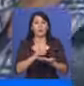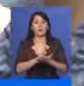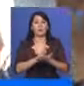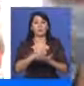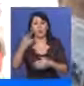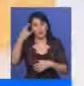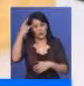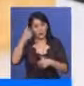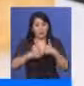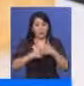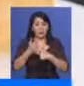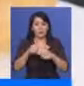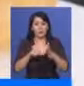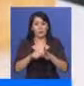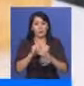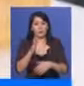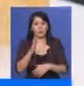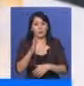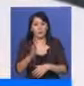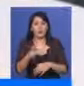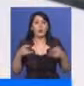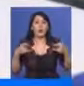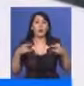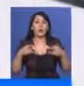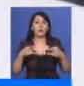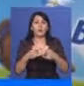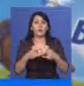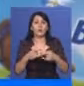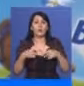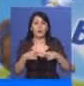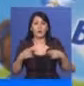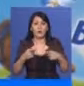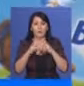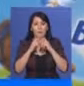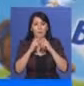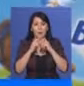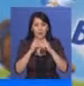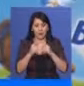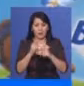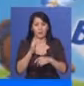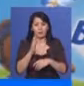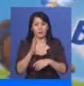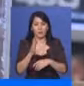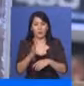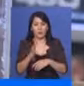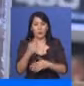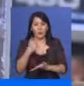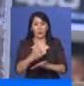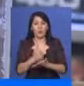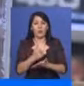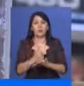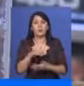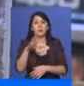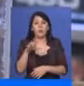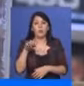инстаграм парақшасында тікелей эфирде анықталады. Онда теледидар, өтік, шаңсорғыш, ұялы телефон секілді бағалы сыйлықтар ойнатылады. Ал бас жүлде